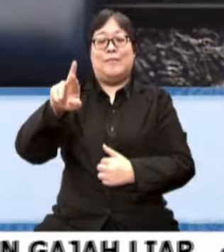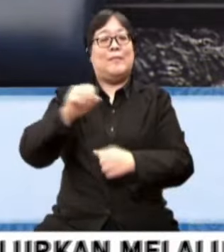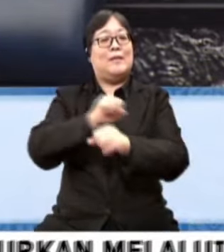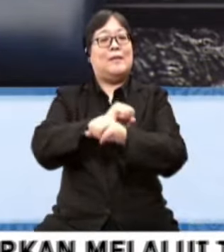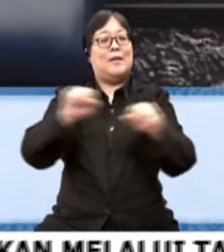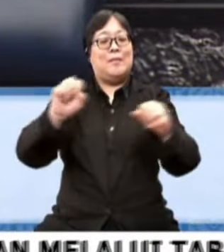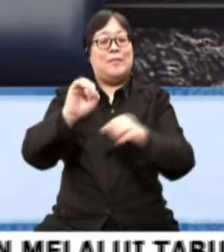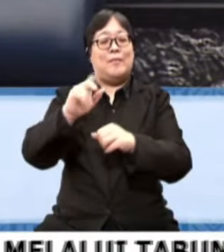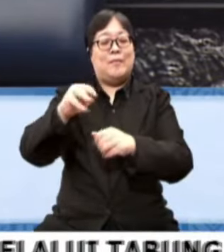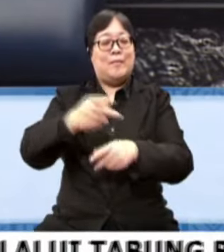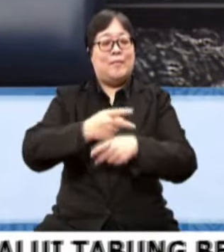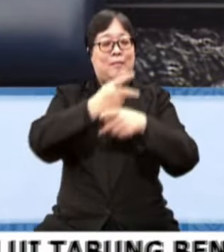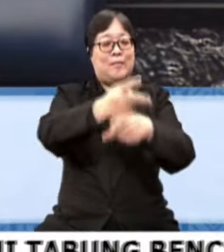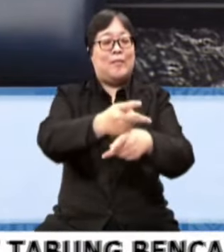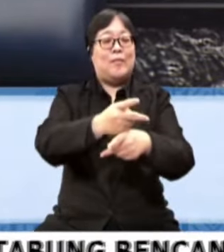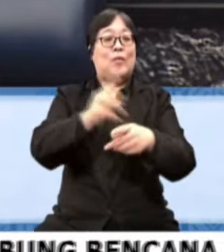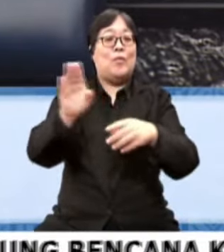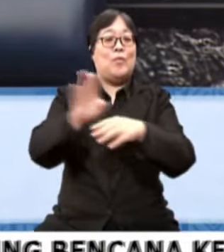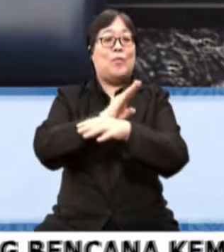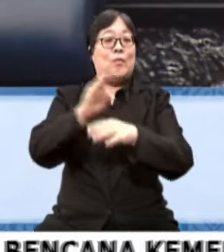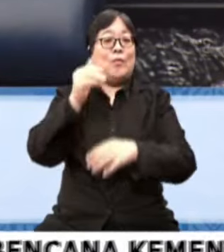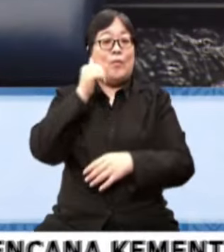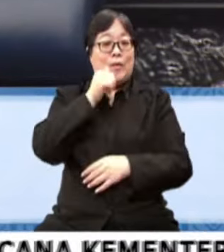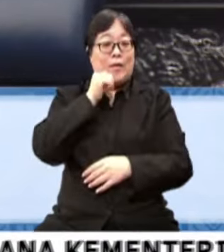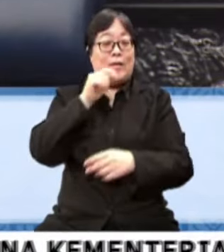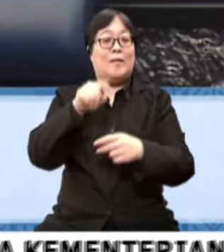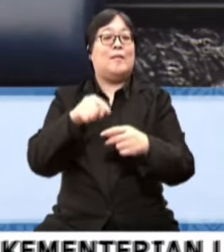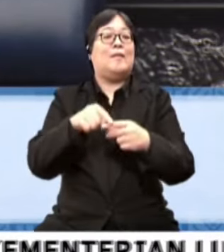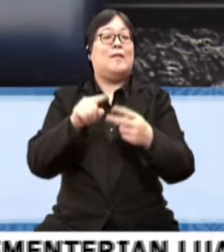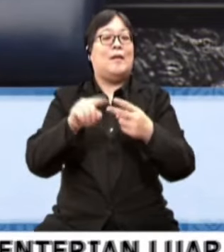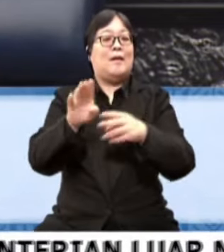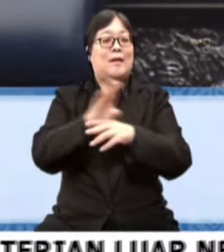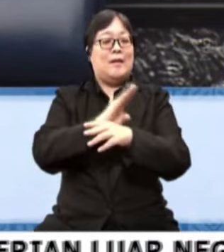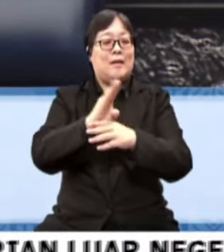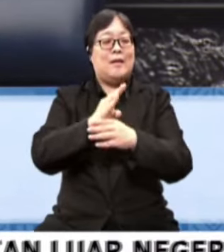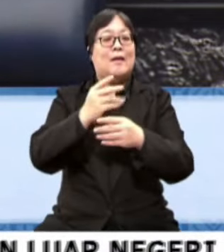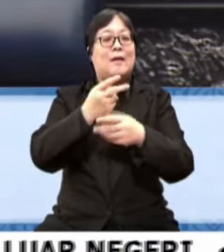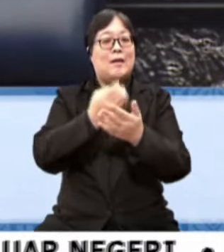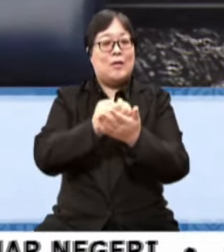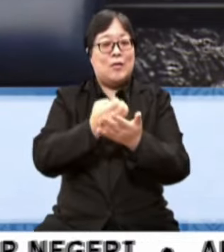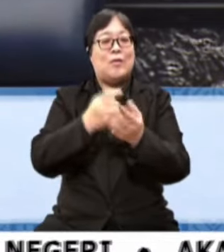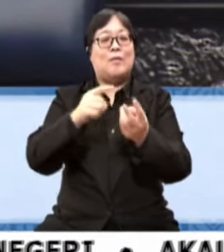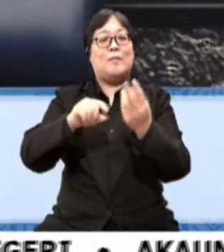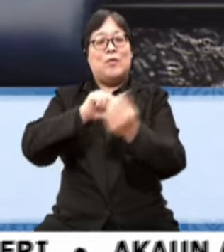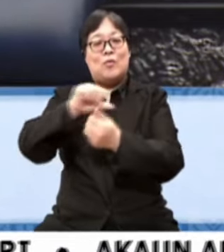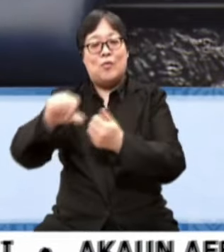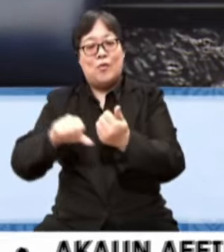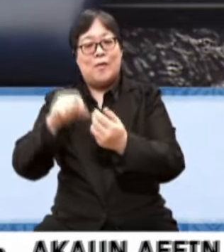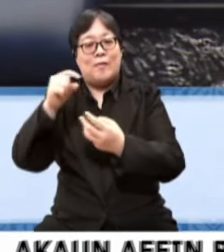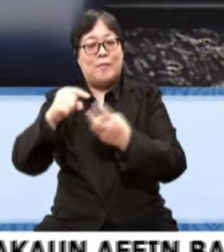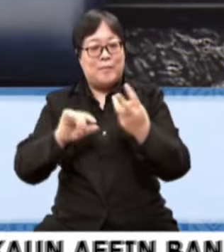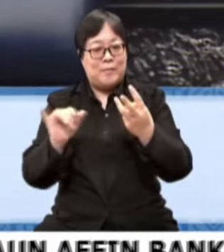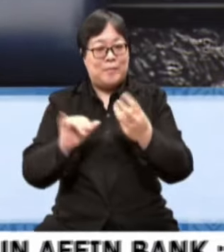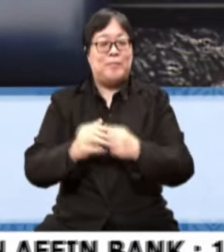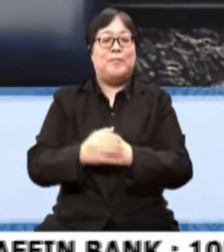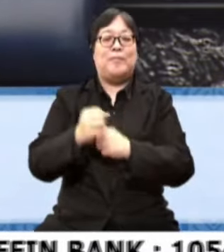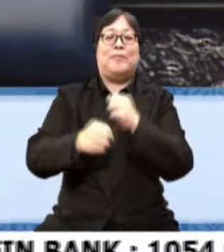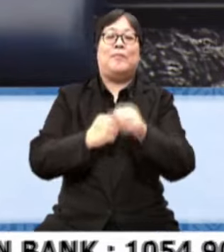pembiayaan kepada Usahawan wanita melalui skim pembiayaan ekonomi dan skim pembiayaan sosial bagi Tahun